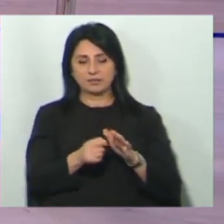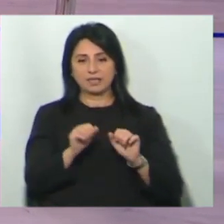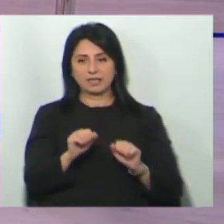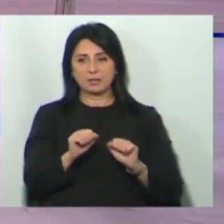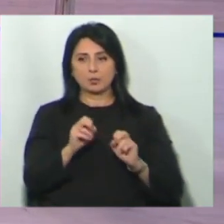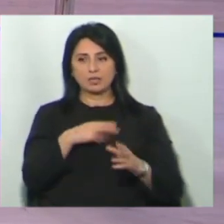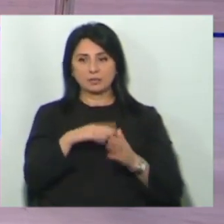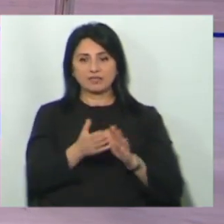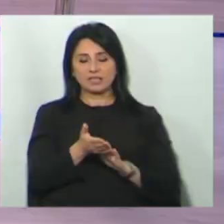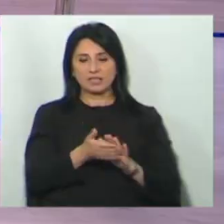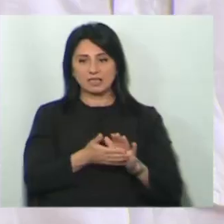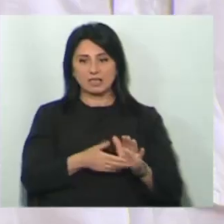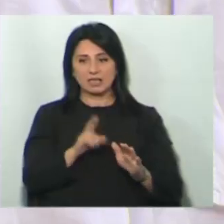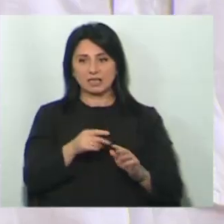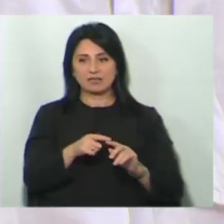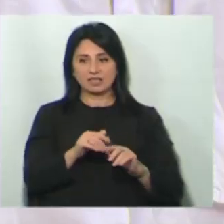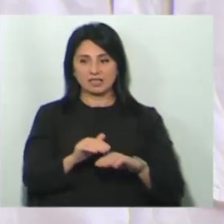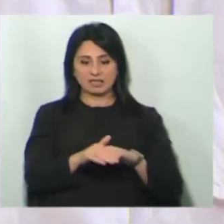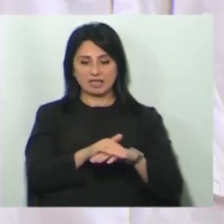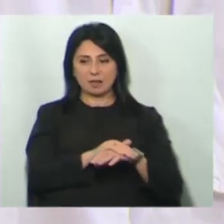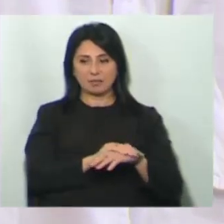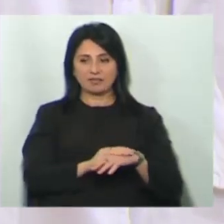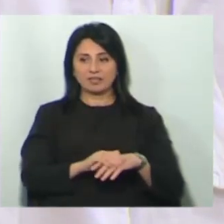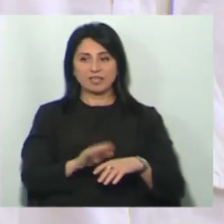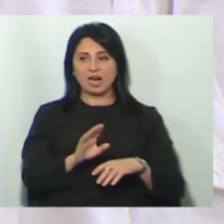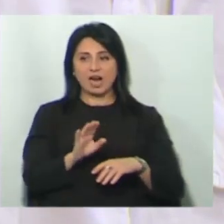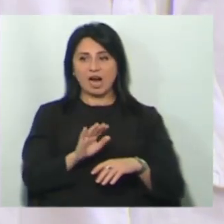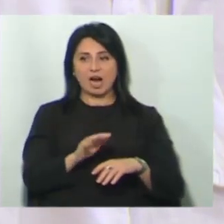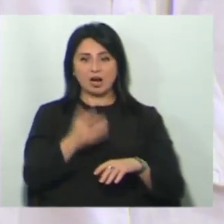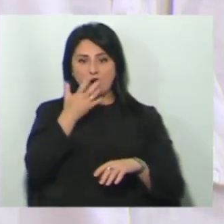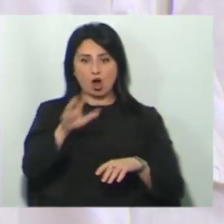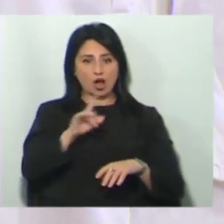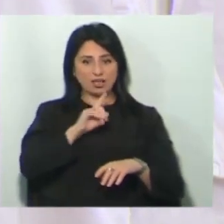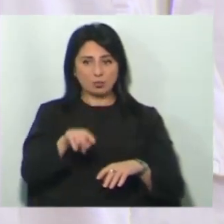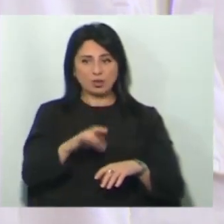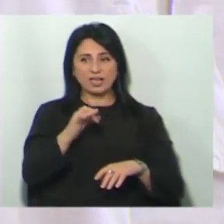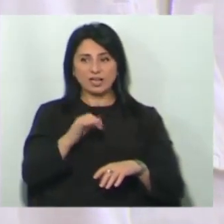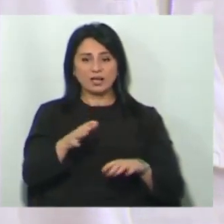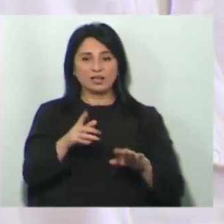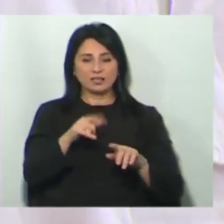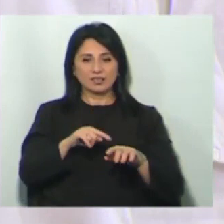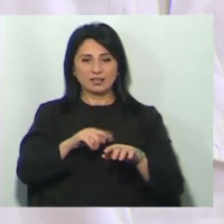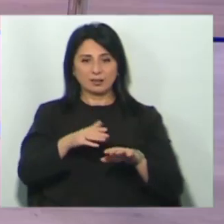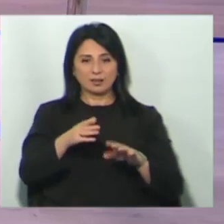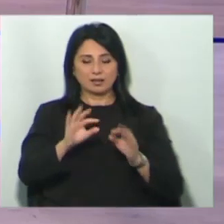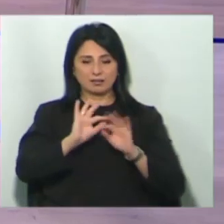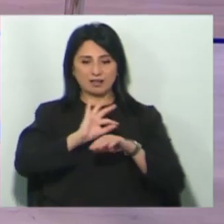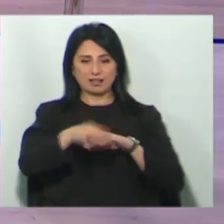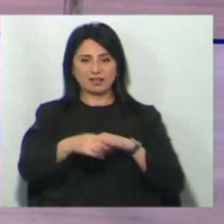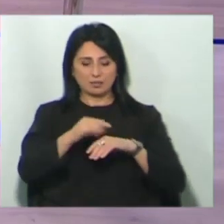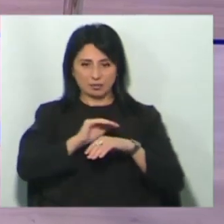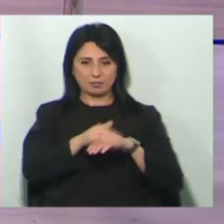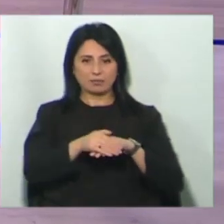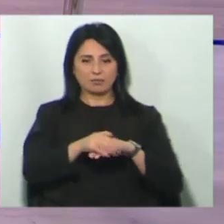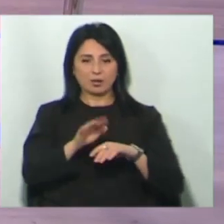დამცავი, უსაფრთხო ძირი და ზედაპირი, რომელიც არც ჩახურებას განაპირობებს ჩვენი ტერფისას და მეორე